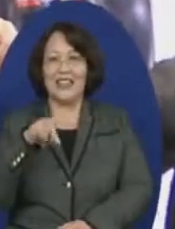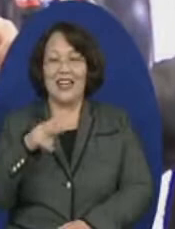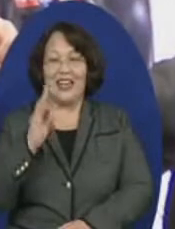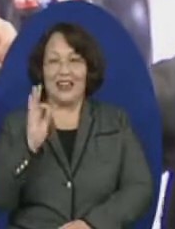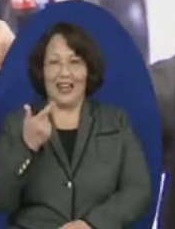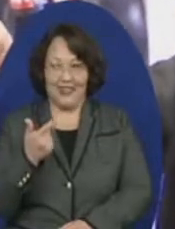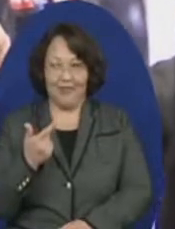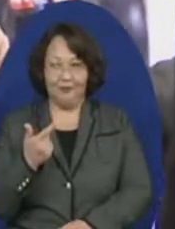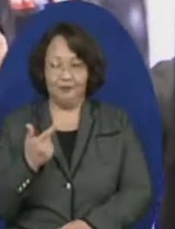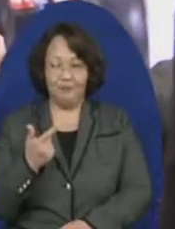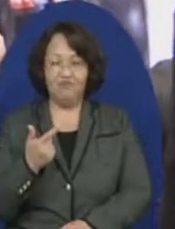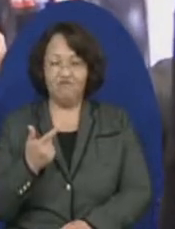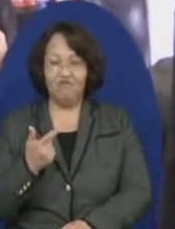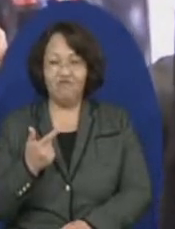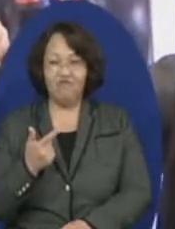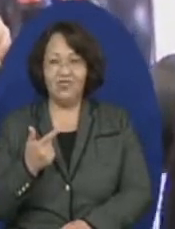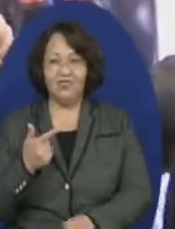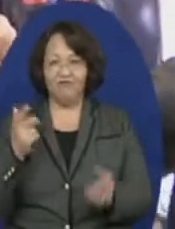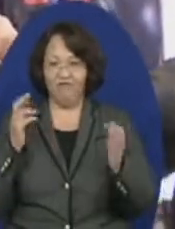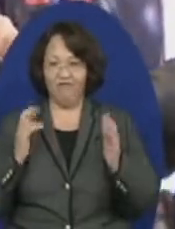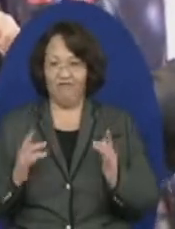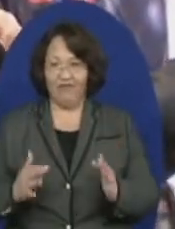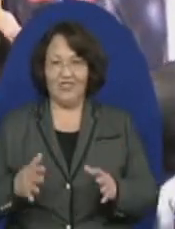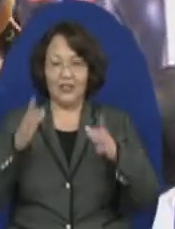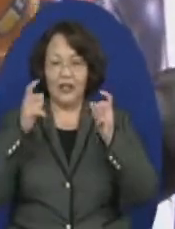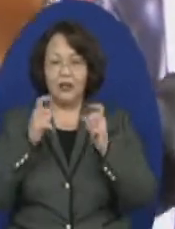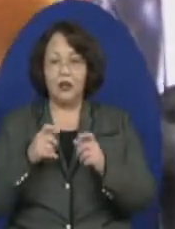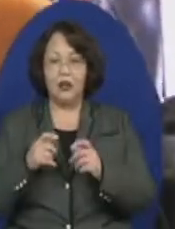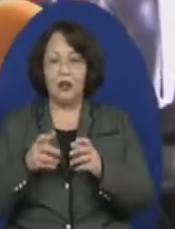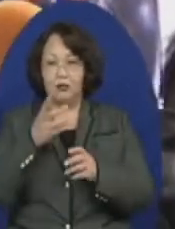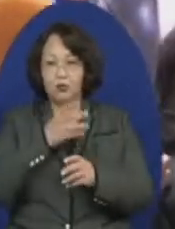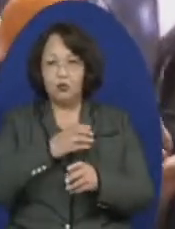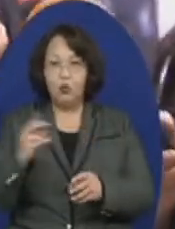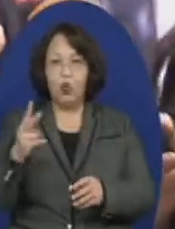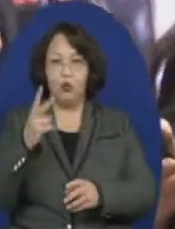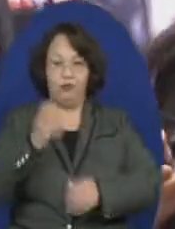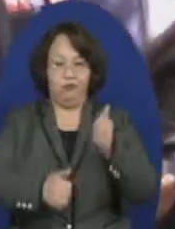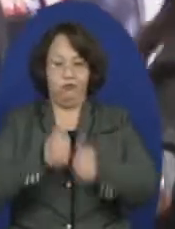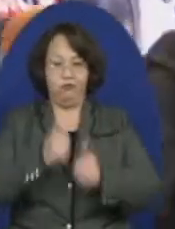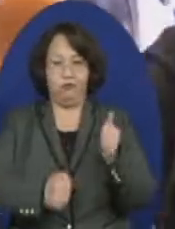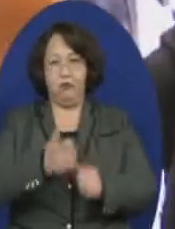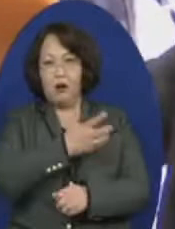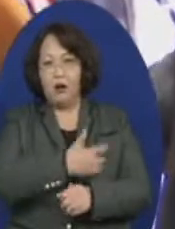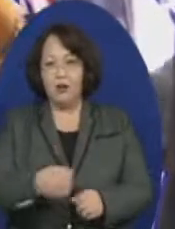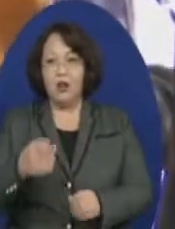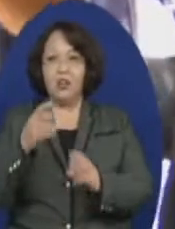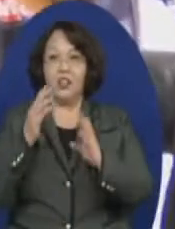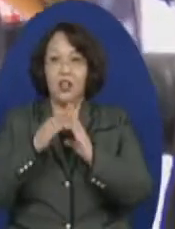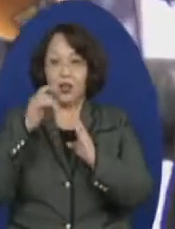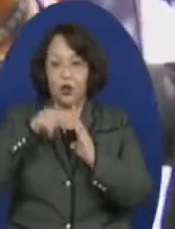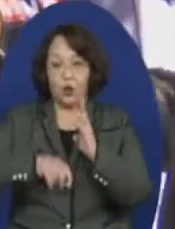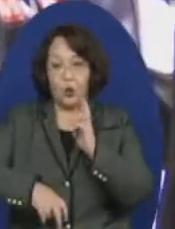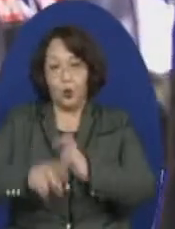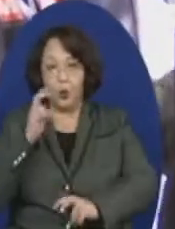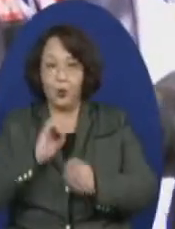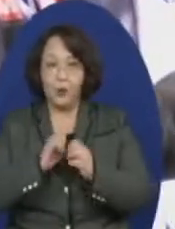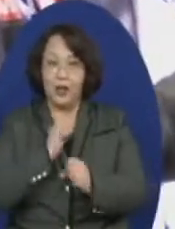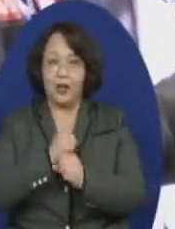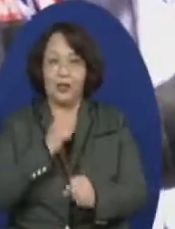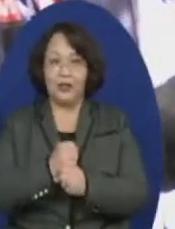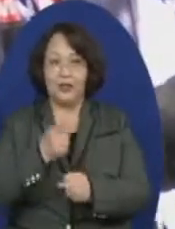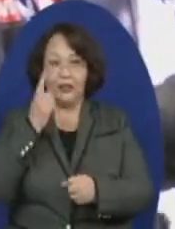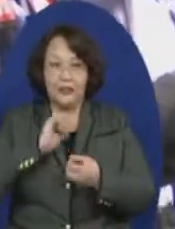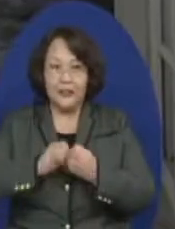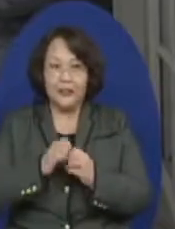агуулсан ийм брэнд бүтээгдэхүүнийг бид нар боловсруулж гэр үйлдвэрлэлийн аргаар одоо нэвтрүүлэх ийм зорилго